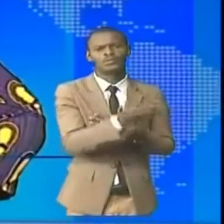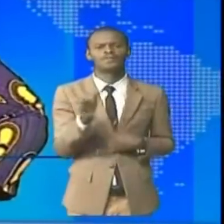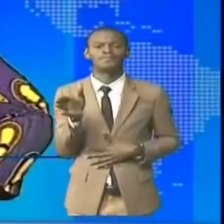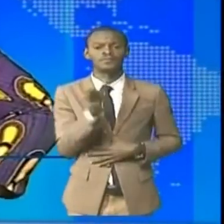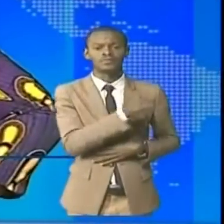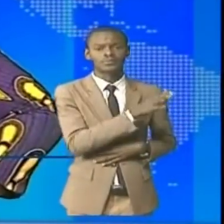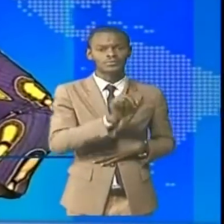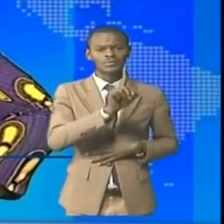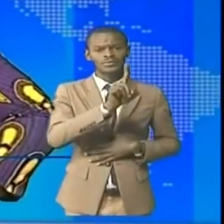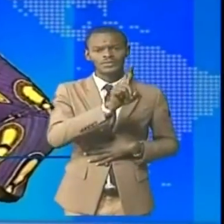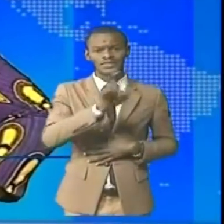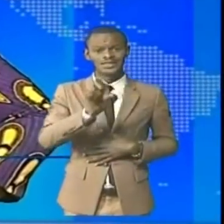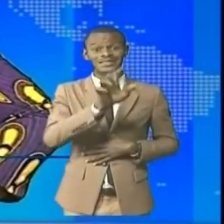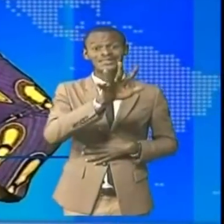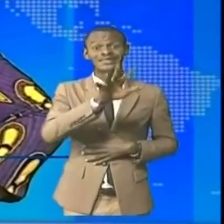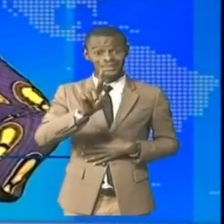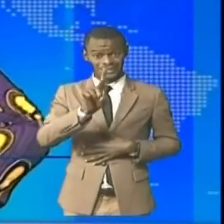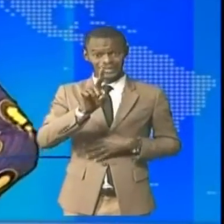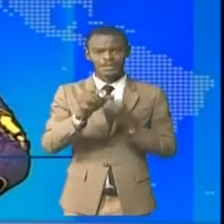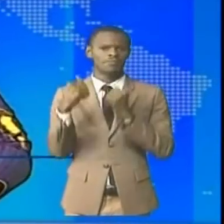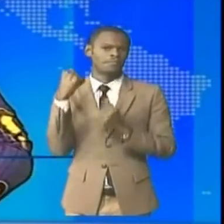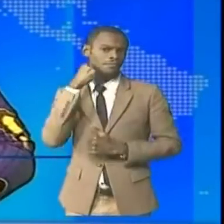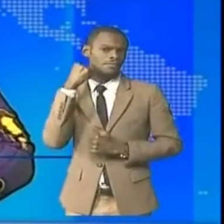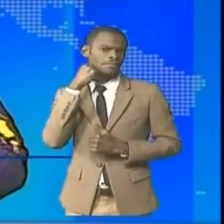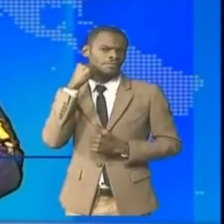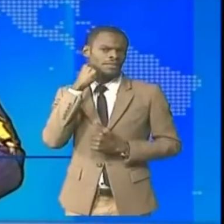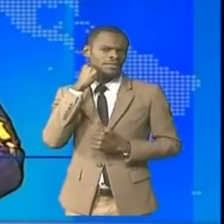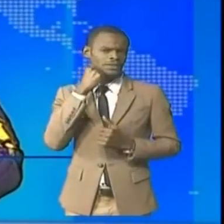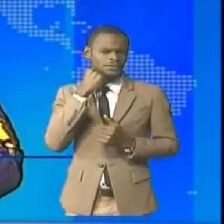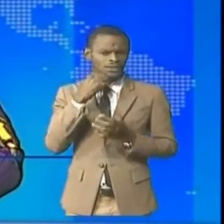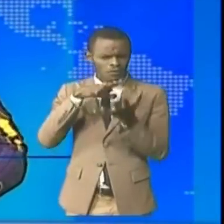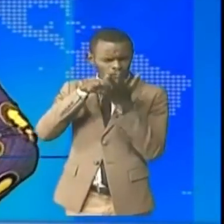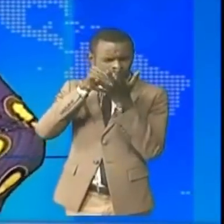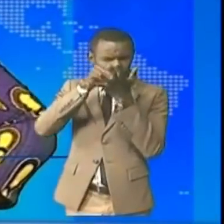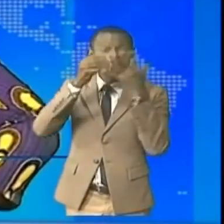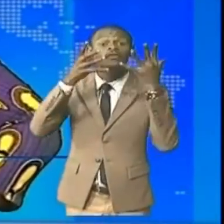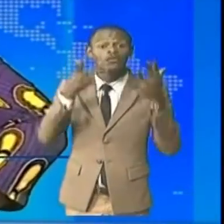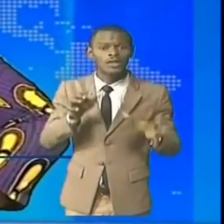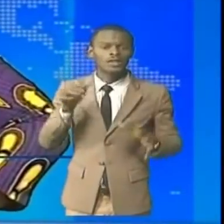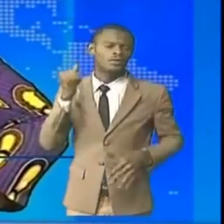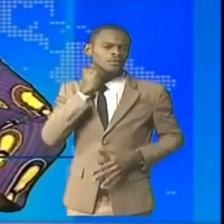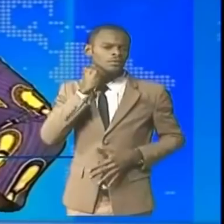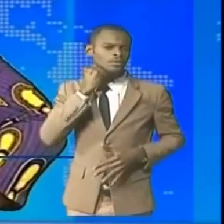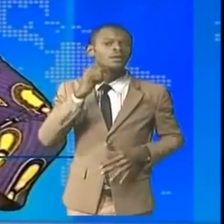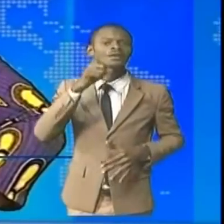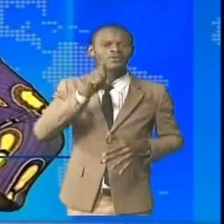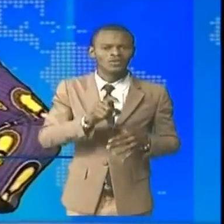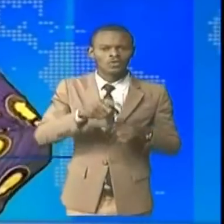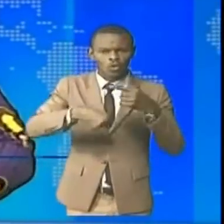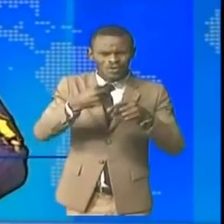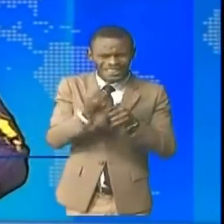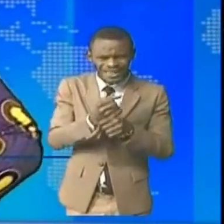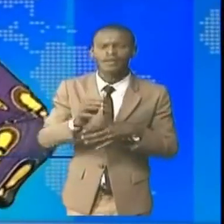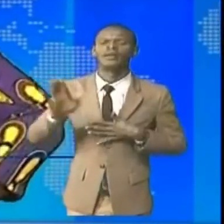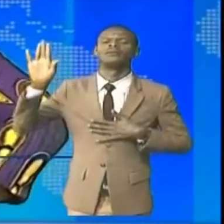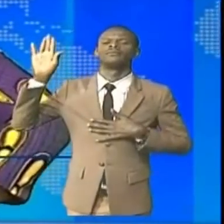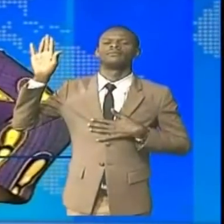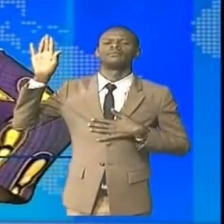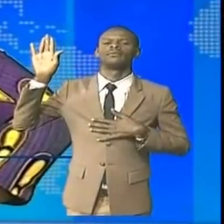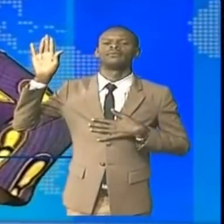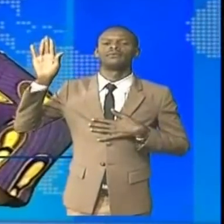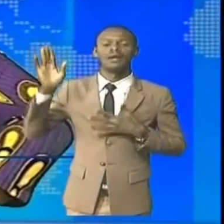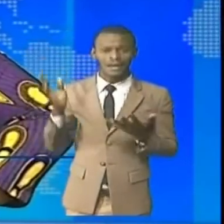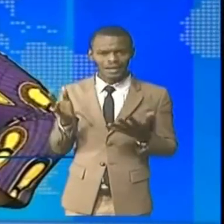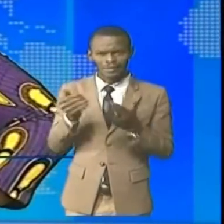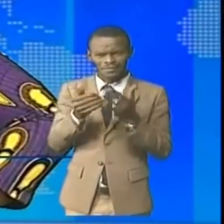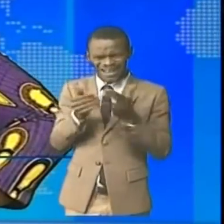151 médecins ont prêté le serment d'Hippocrate devant le Conseil national de l'Ordre des médecins. Ces médecins ont procédé d'abord au